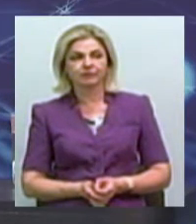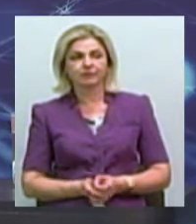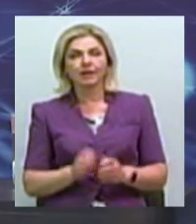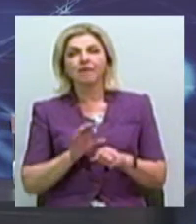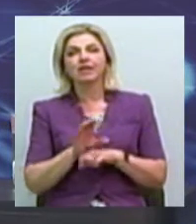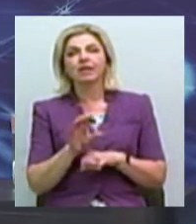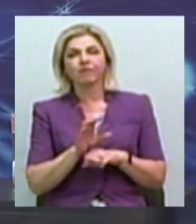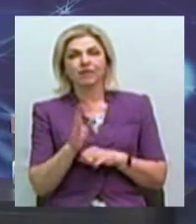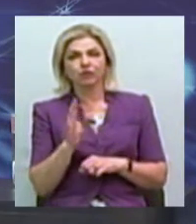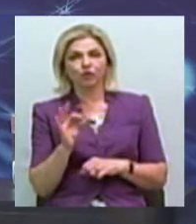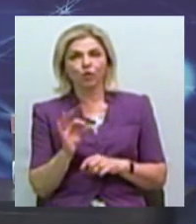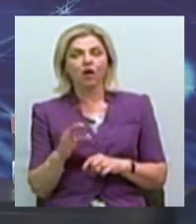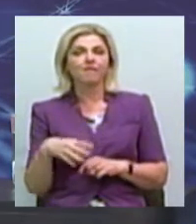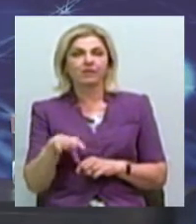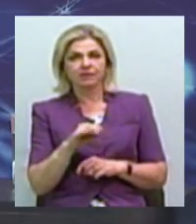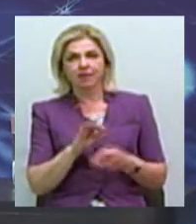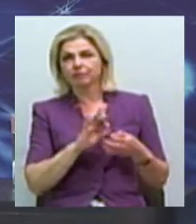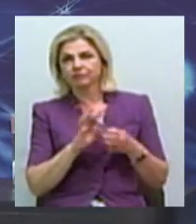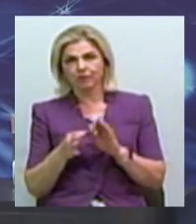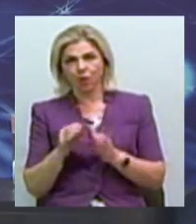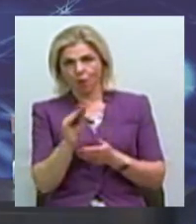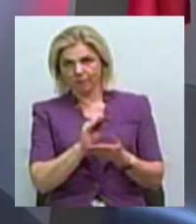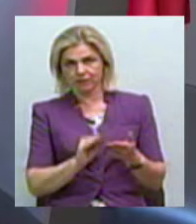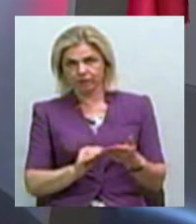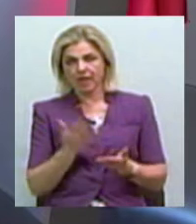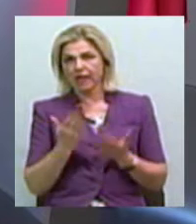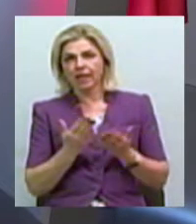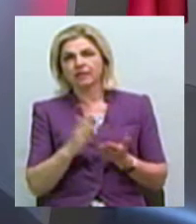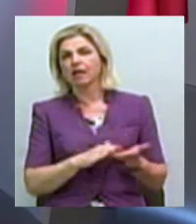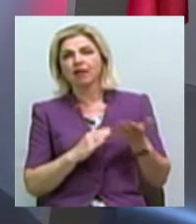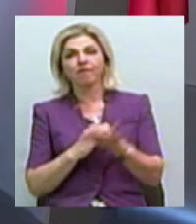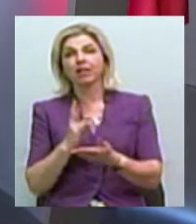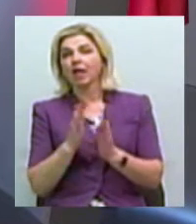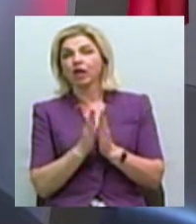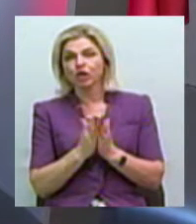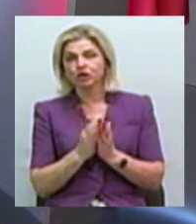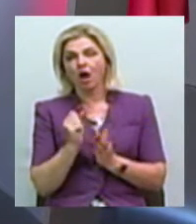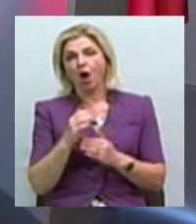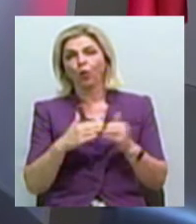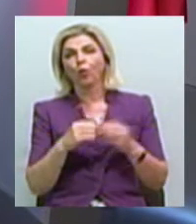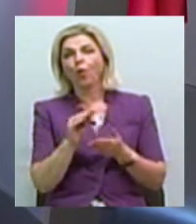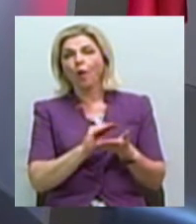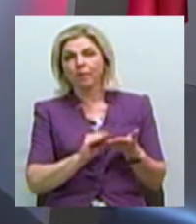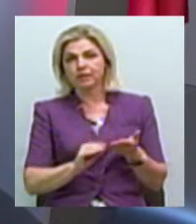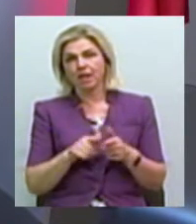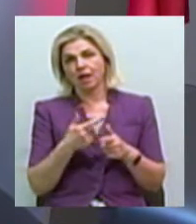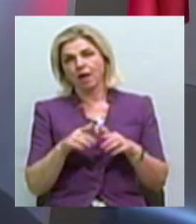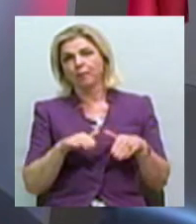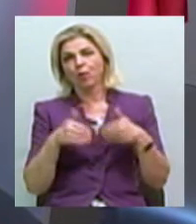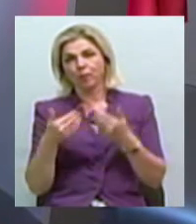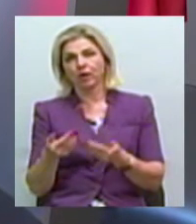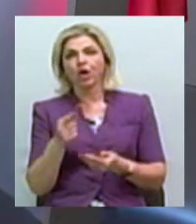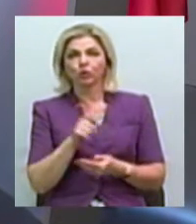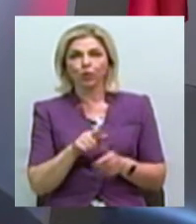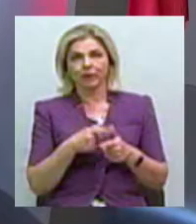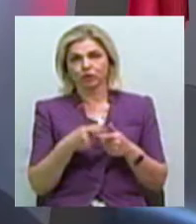Видавництво все докладно описували, якщо вони подавали не книжку, а, скажімо, рукопис або пропозицію свою в якомусь там іншому